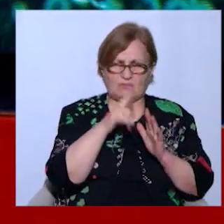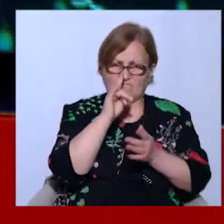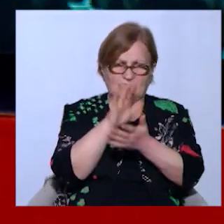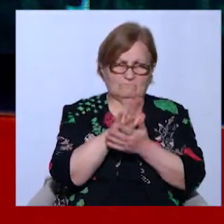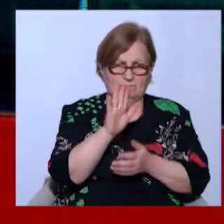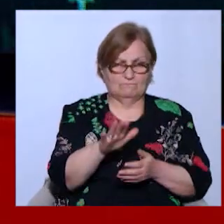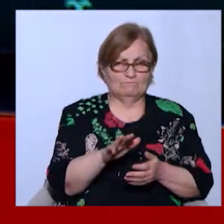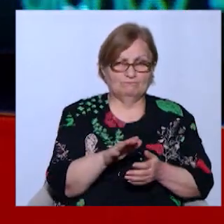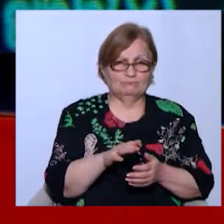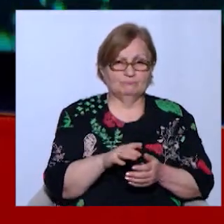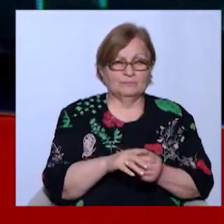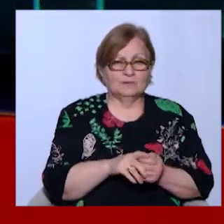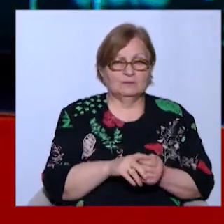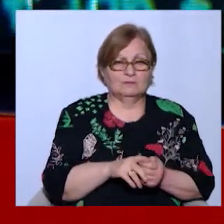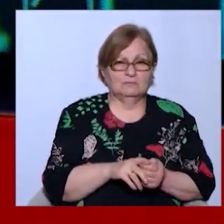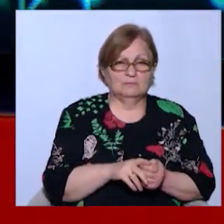ცხადია იქნება